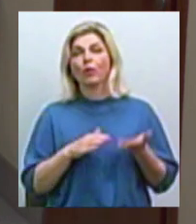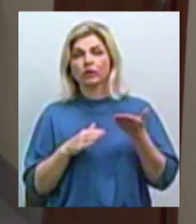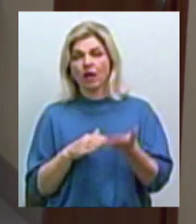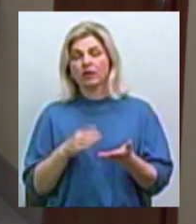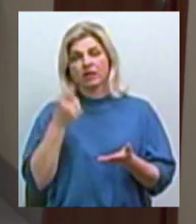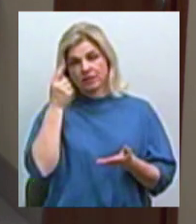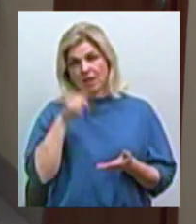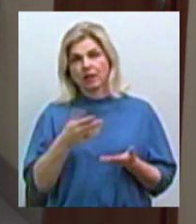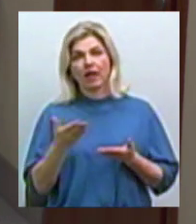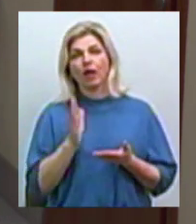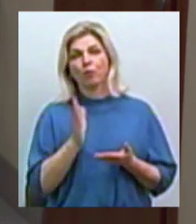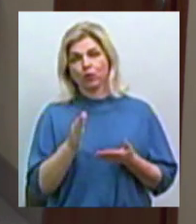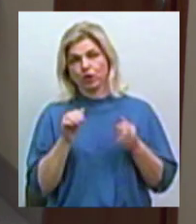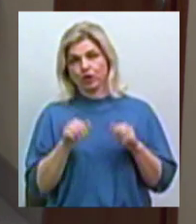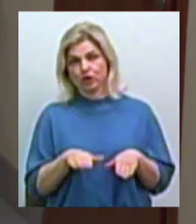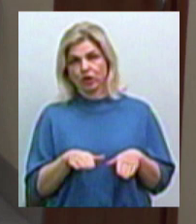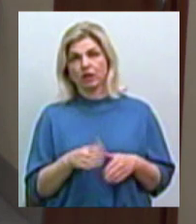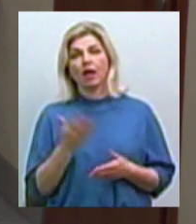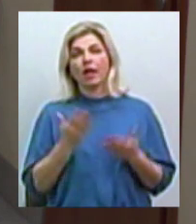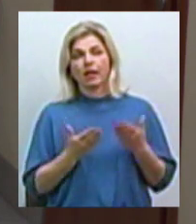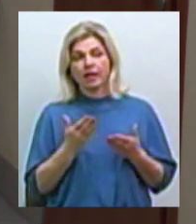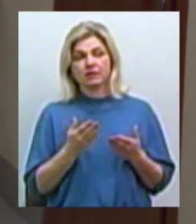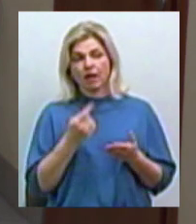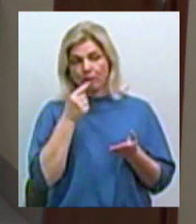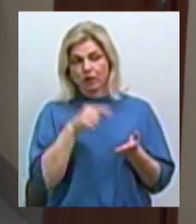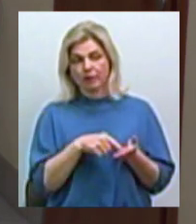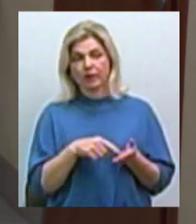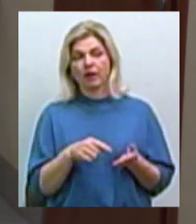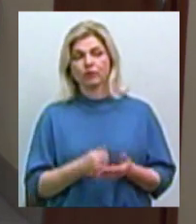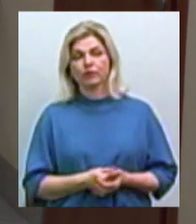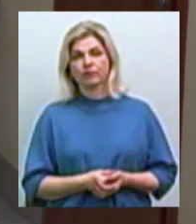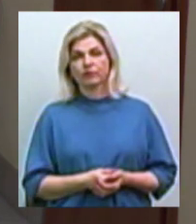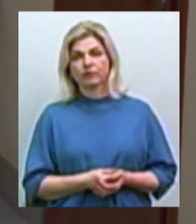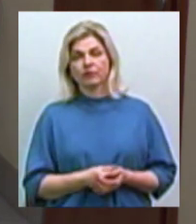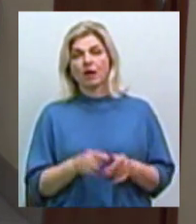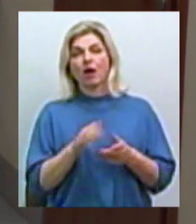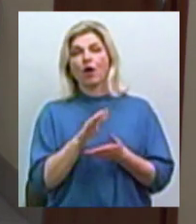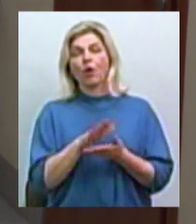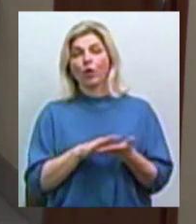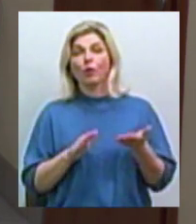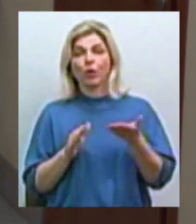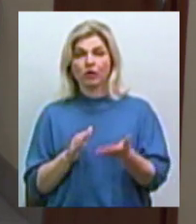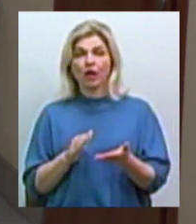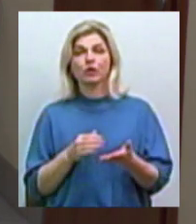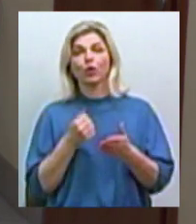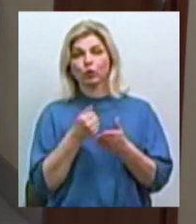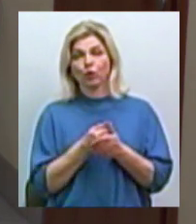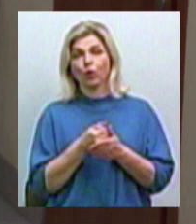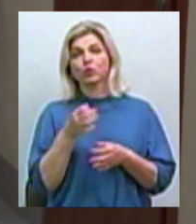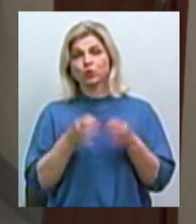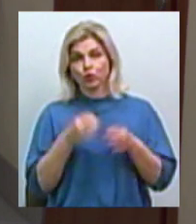прийме. Тому, якщо потрапляють у нас клопотання до певних